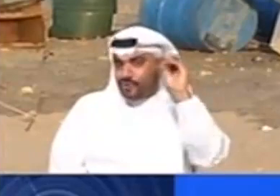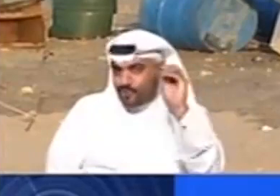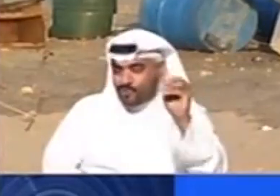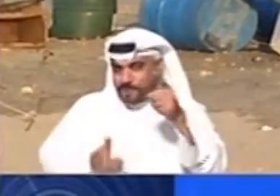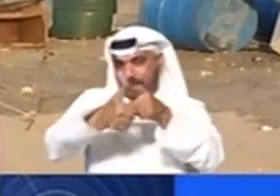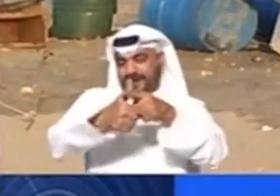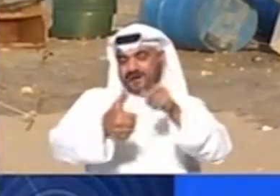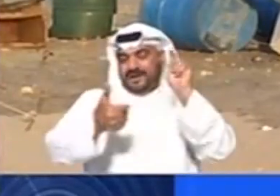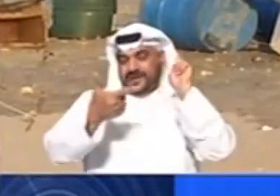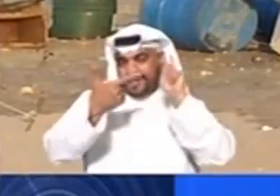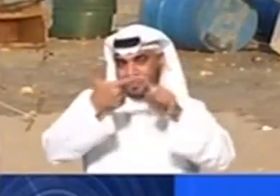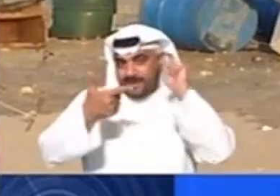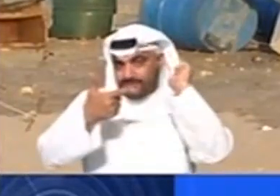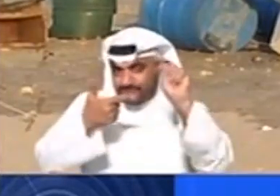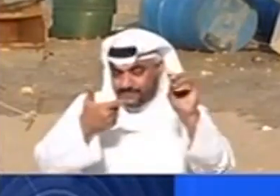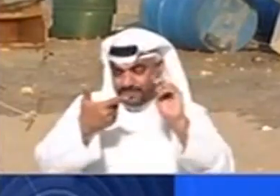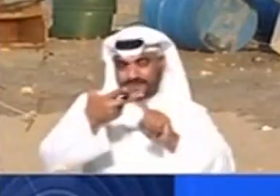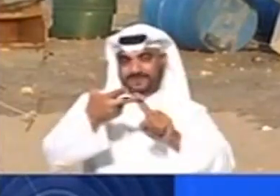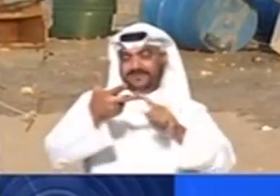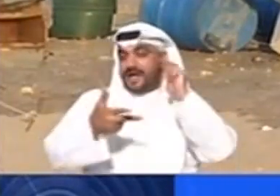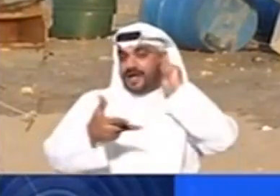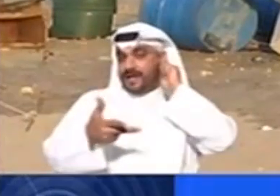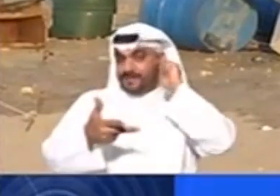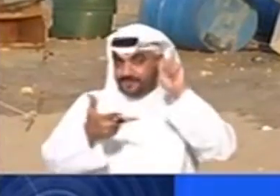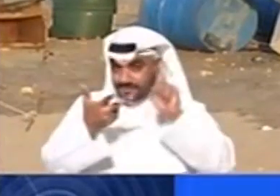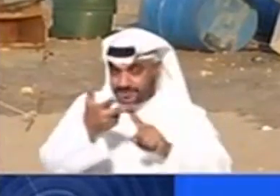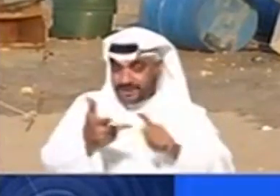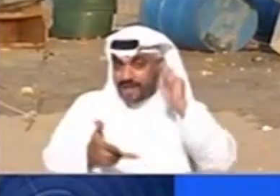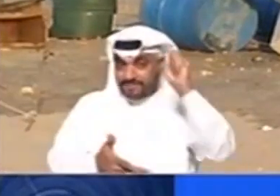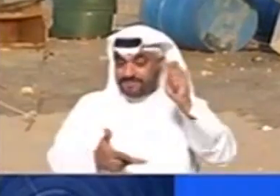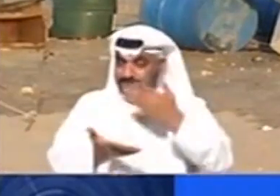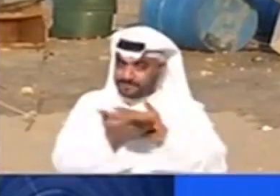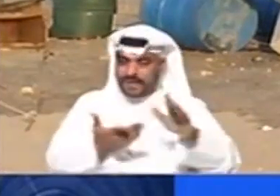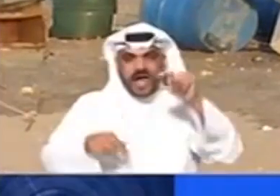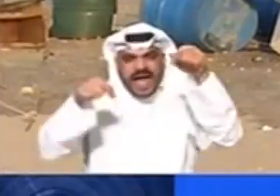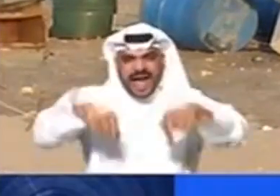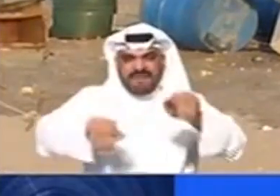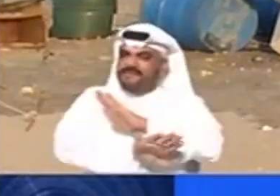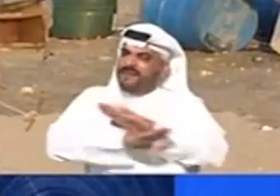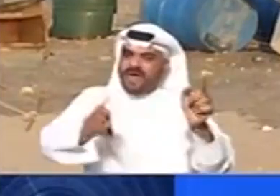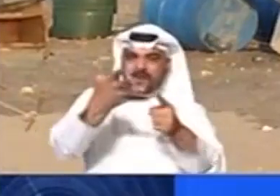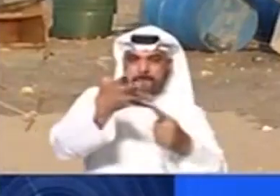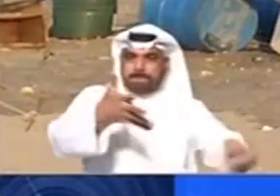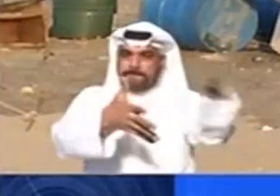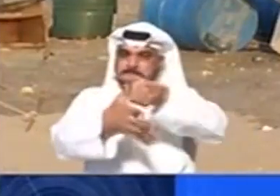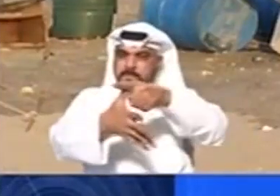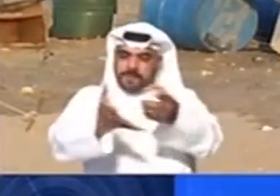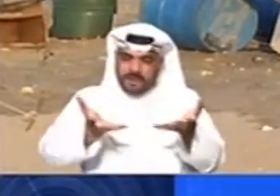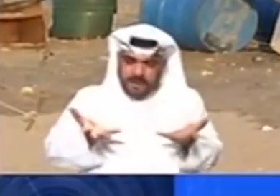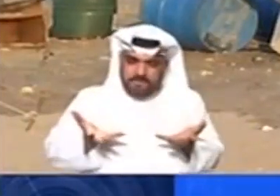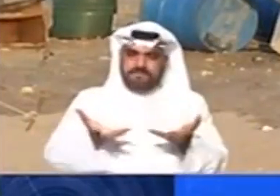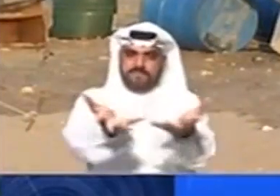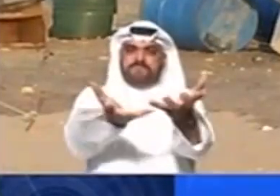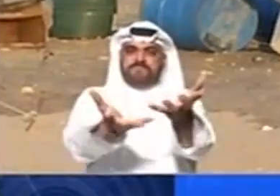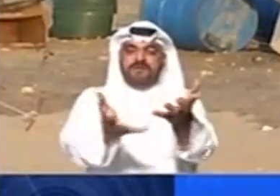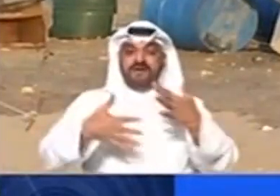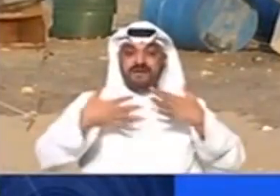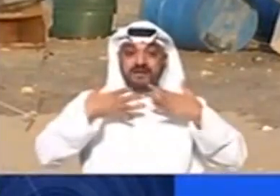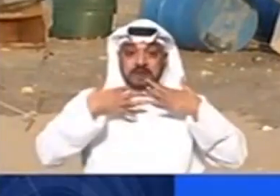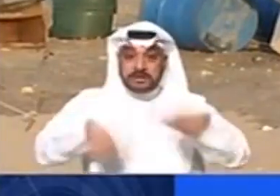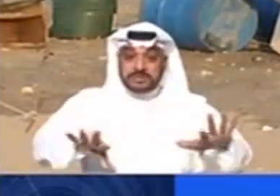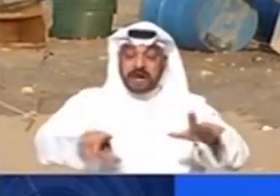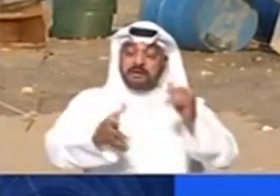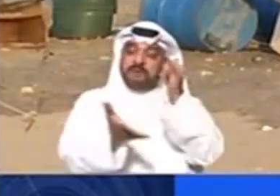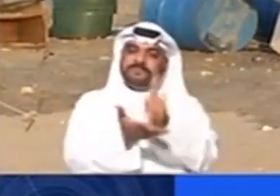من البلدية، فبدي لها حق بإزالتها بأي وقت. طبعا راح يتكبد صاحب المخيم